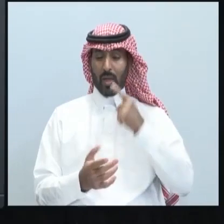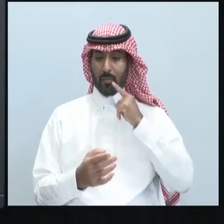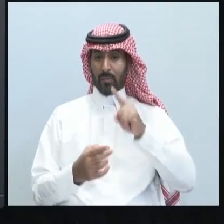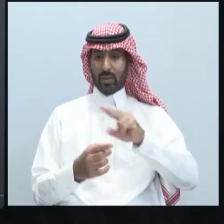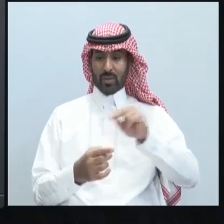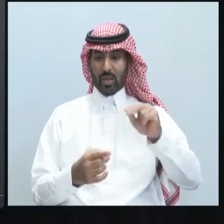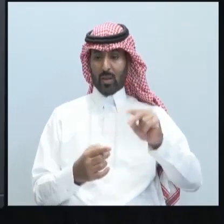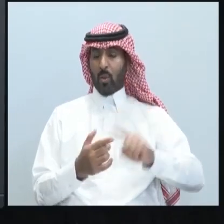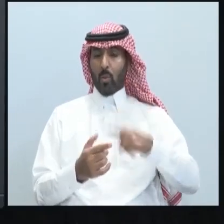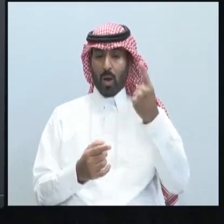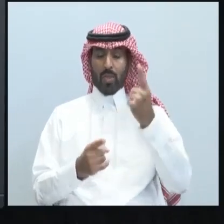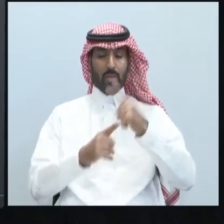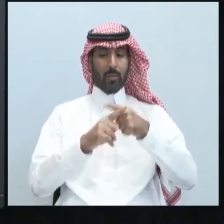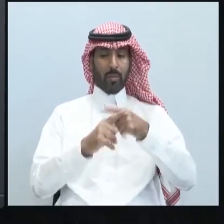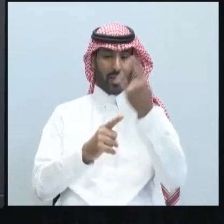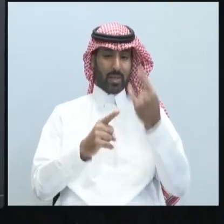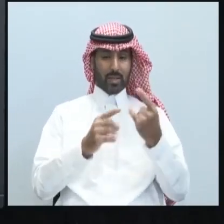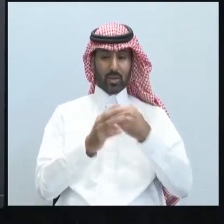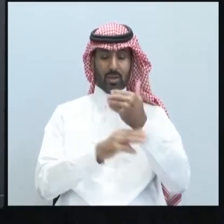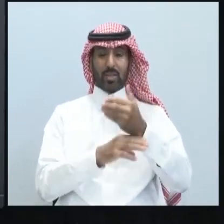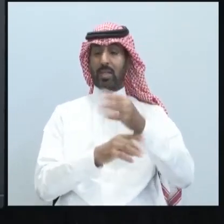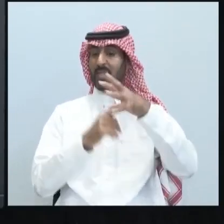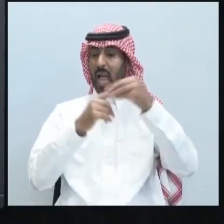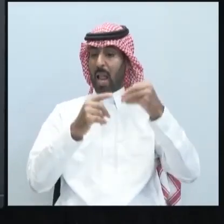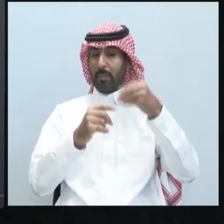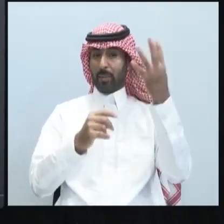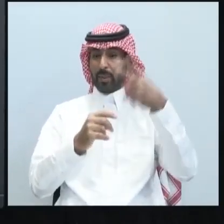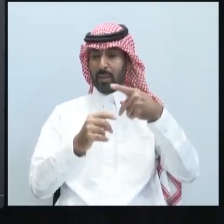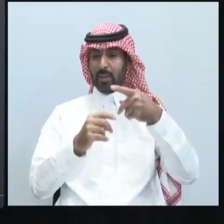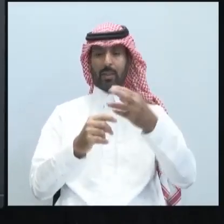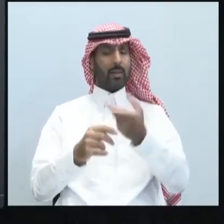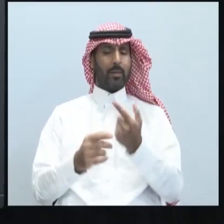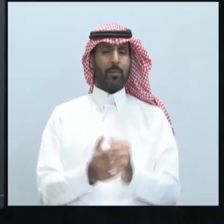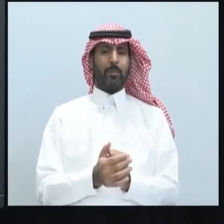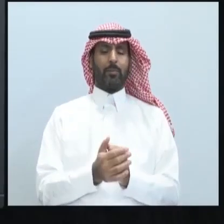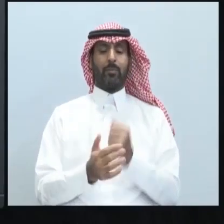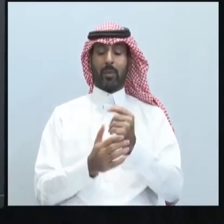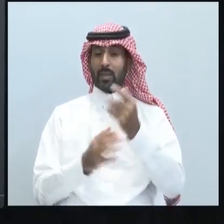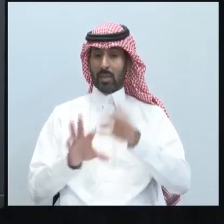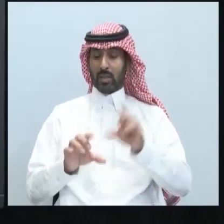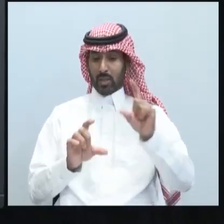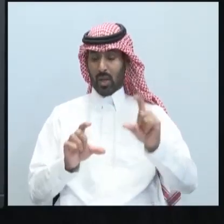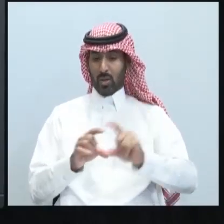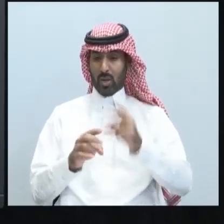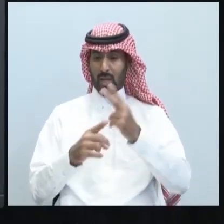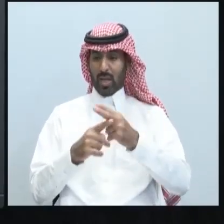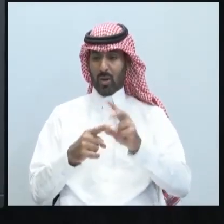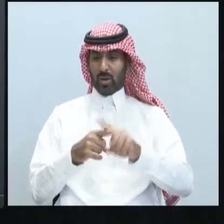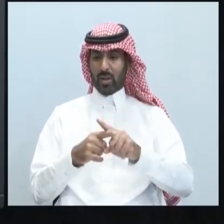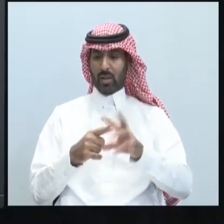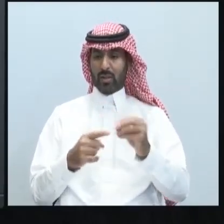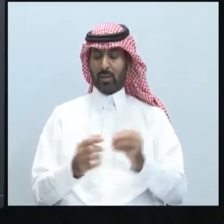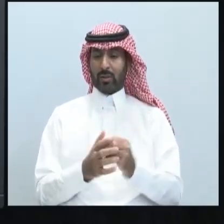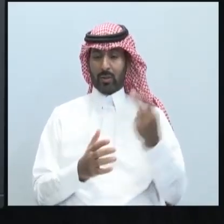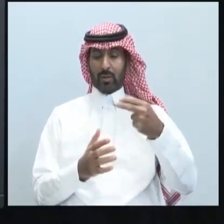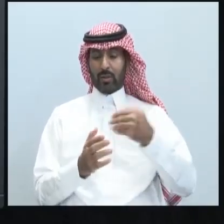واحد ضرب عشره اس سالب 14 من فين الجت هذا القيمه من عن طريق مين تركيز ايون الهيدروجين وتركيز ايون